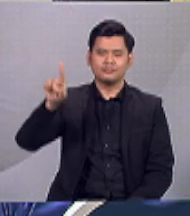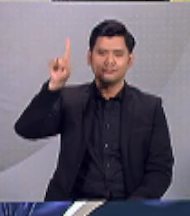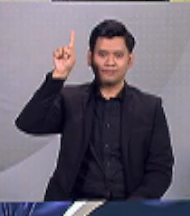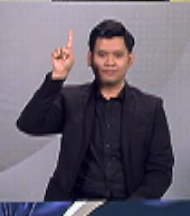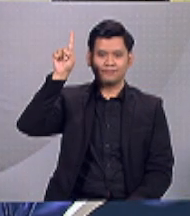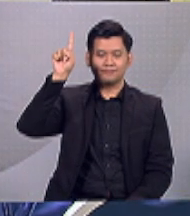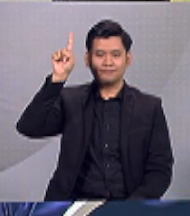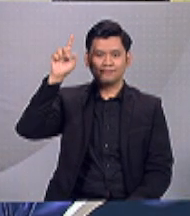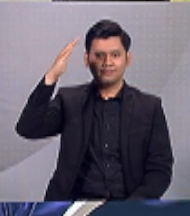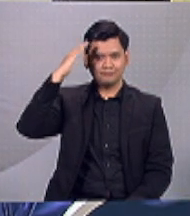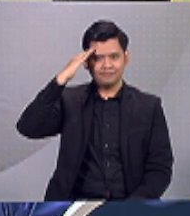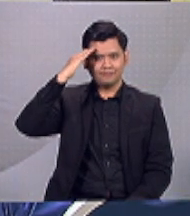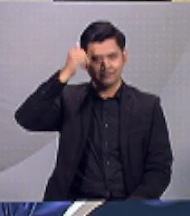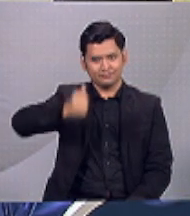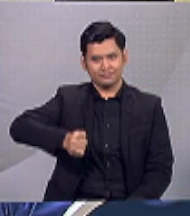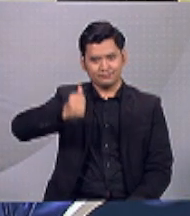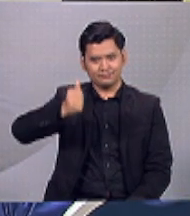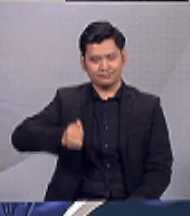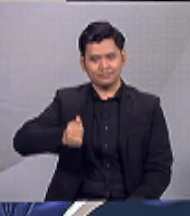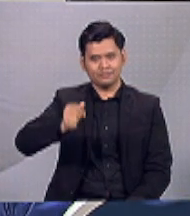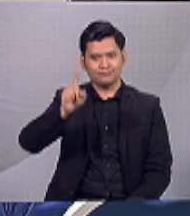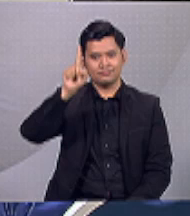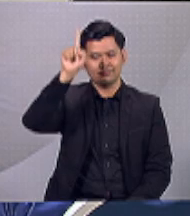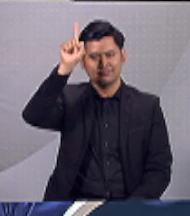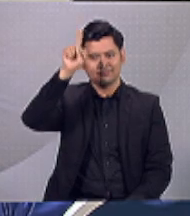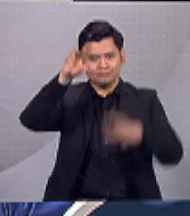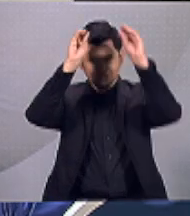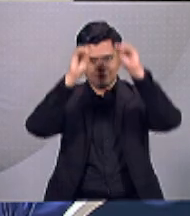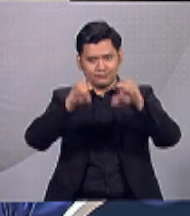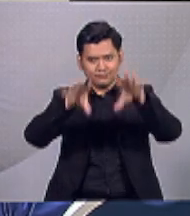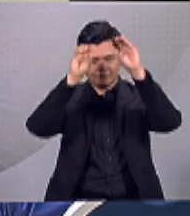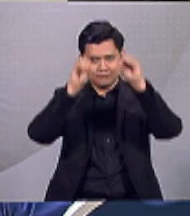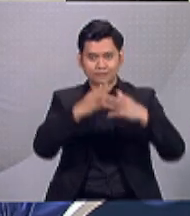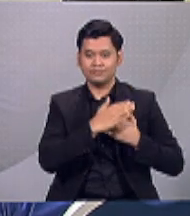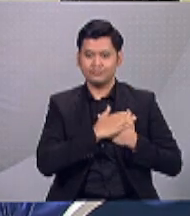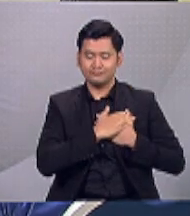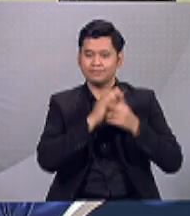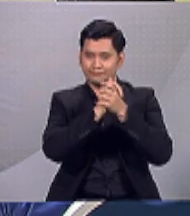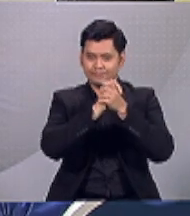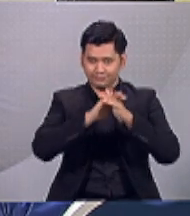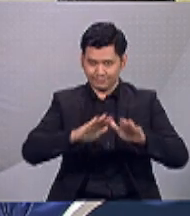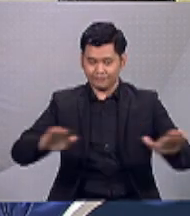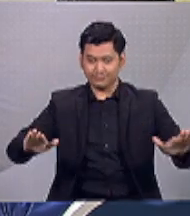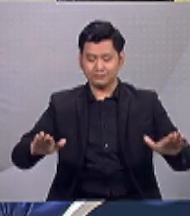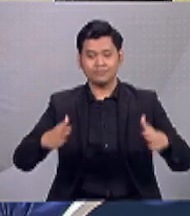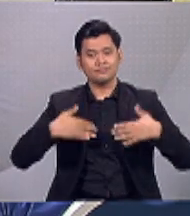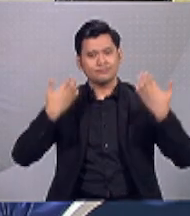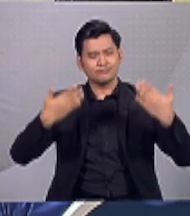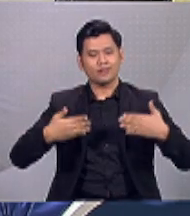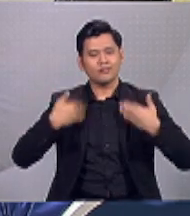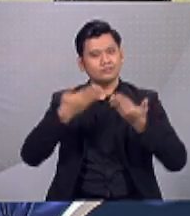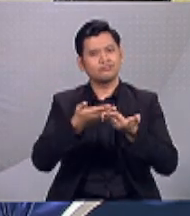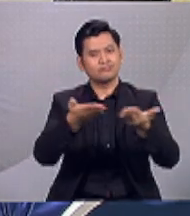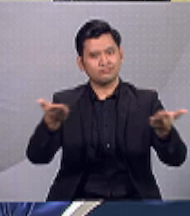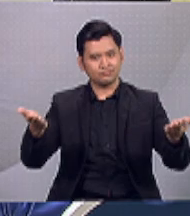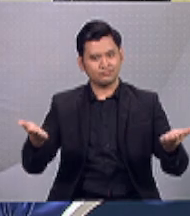Bismillahirrahmanirrahim. Assalamualaikum warahmatullahi wabarakatuh dan salam sejahtera kepada seluruh